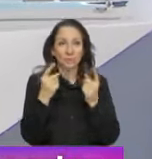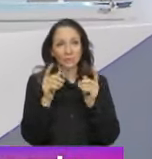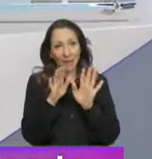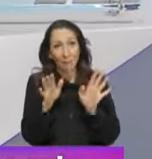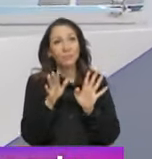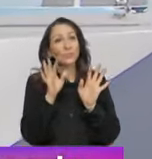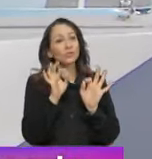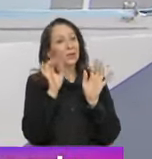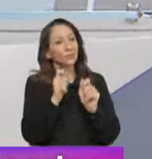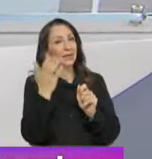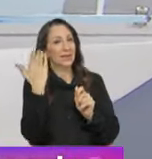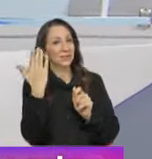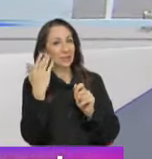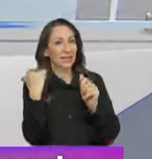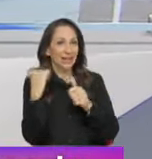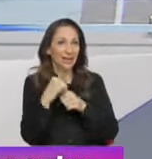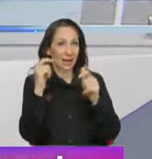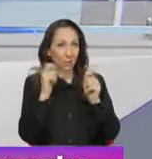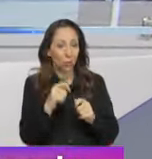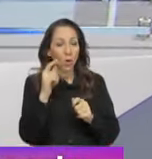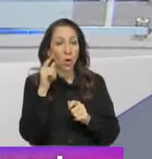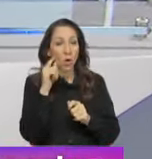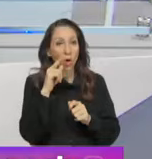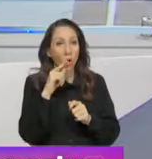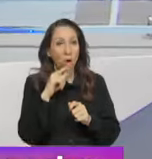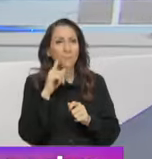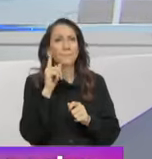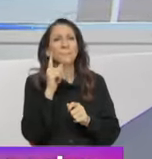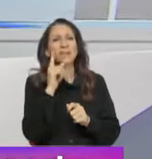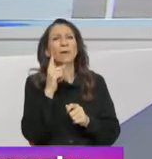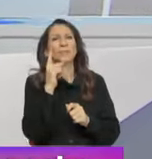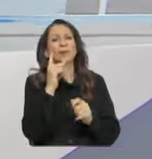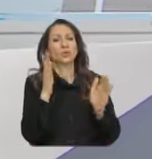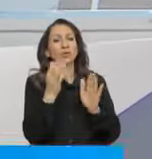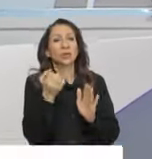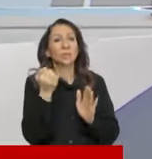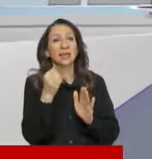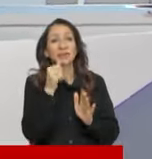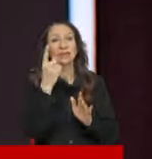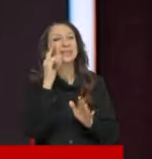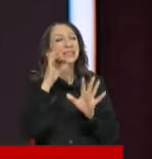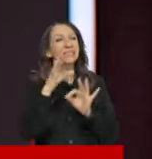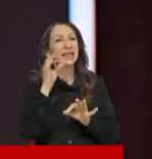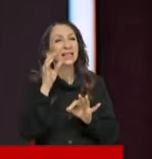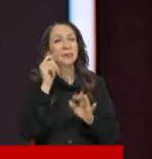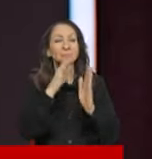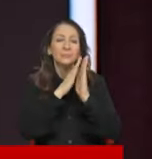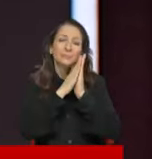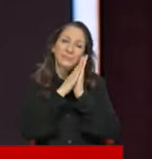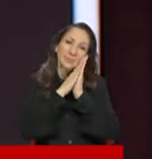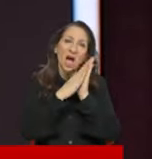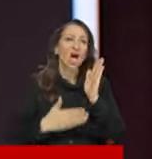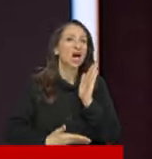Eee şunu yaptık geçmişte yaptığım şeyi tekrarlıyorum onla eee bir defa bir küçükçekmecede Hiçbir vatandaş başını yastığa